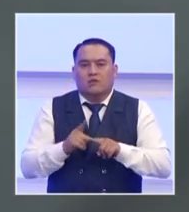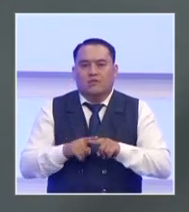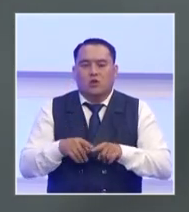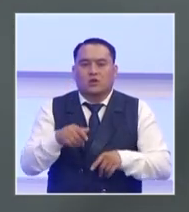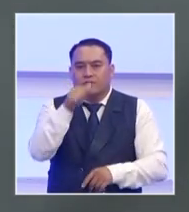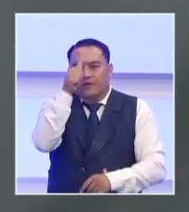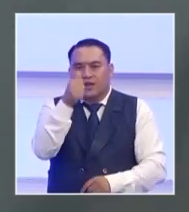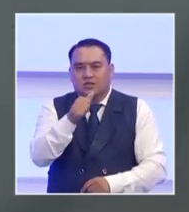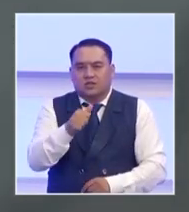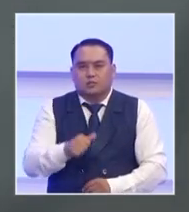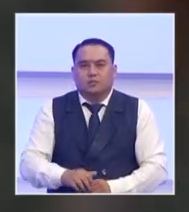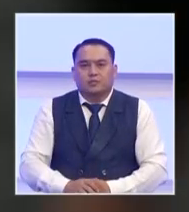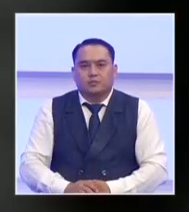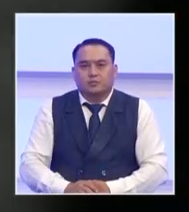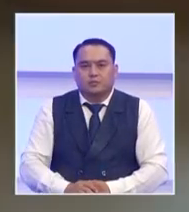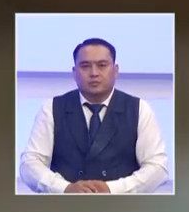в греции